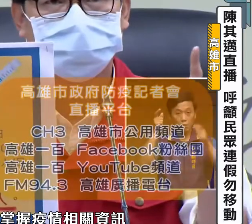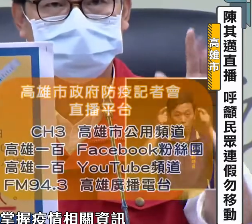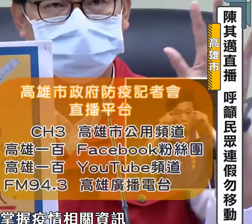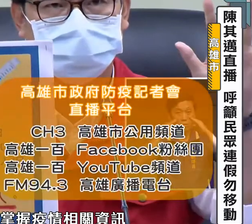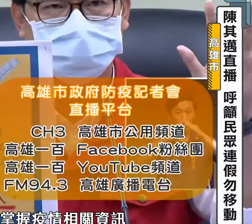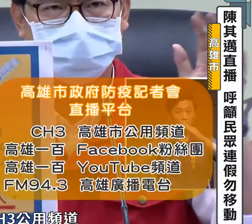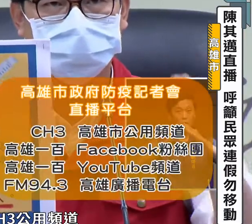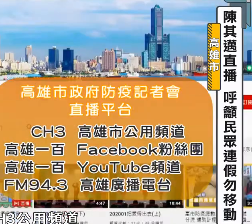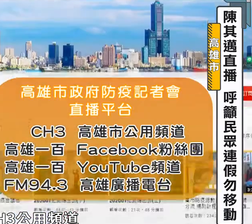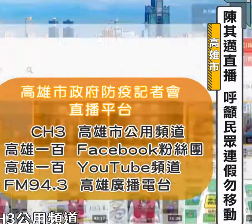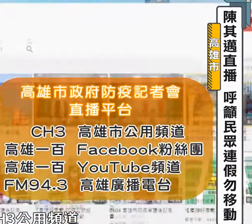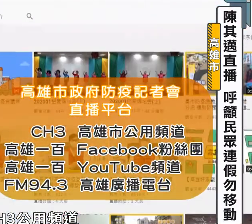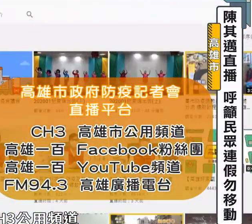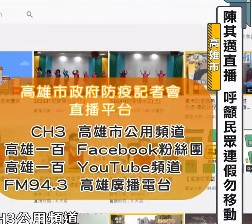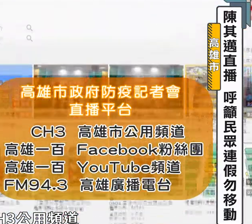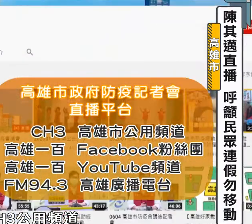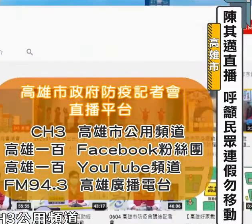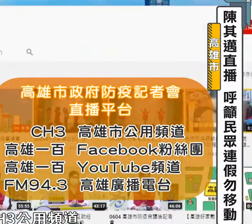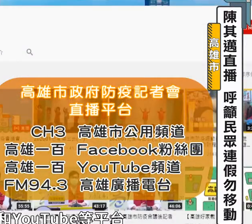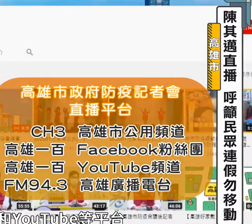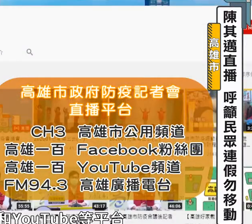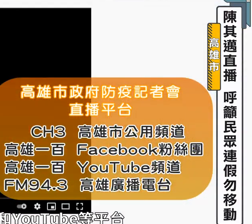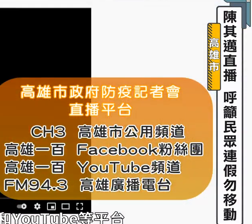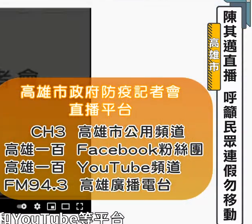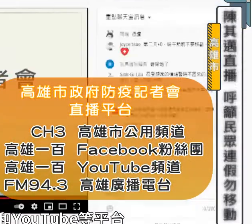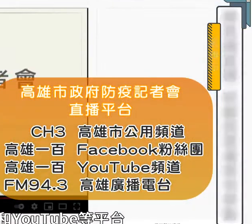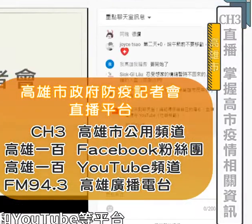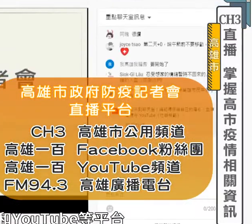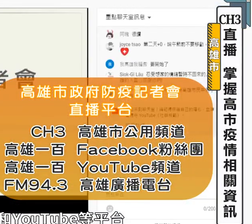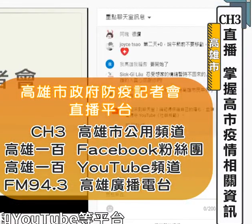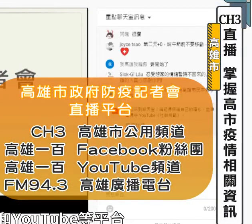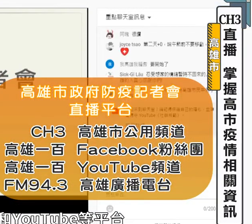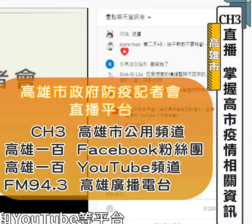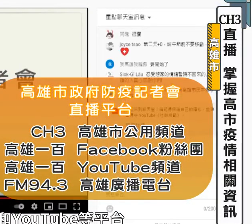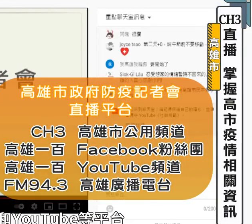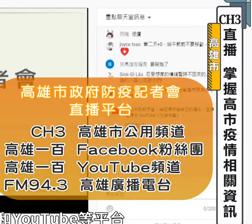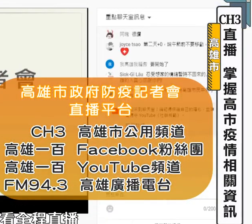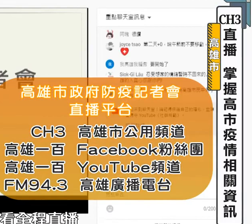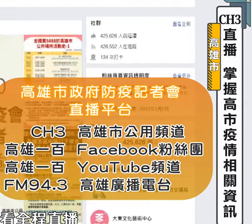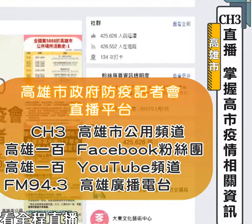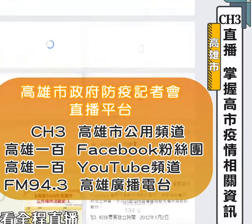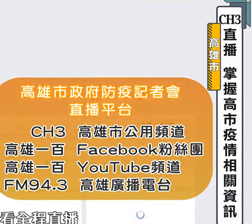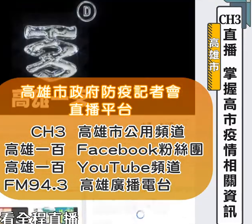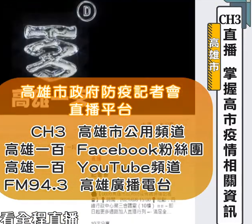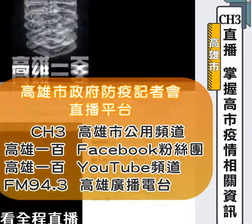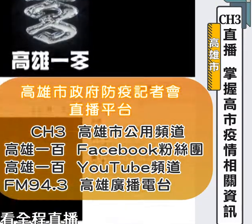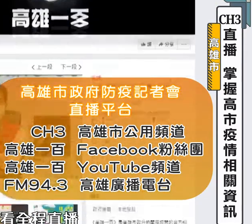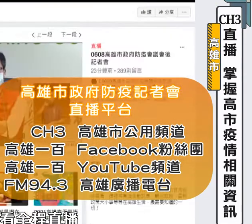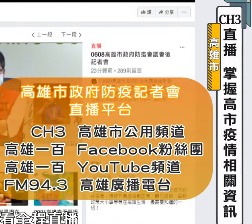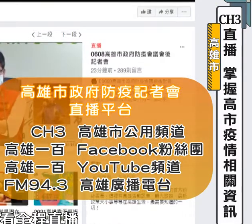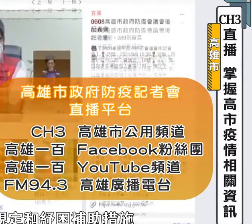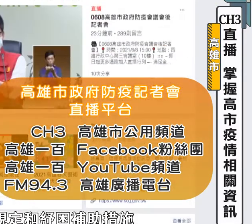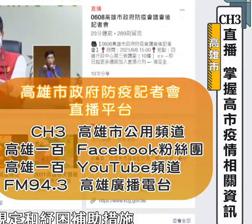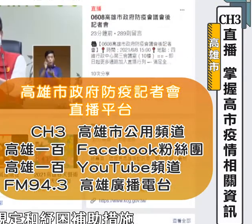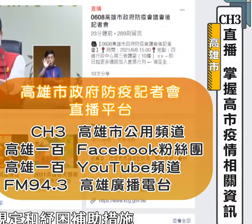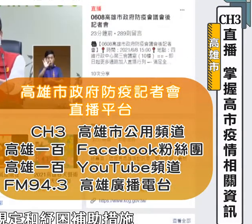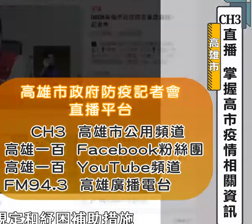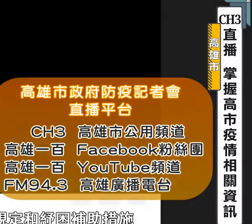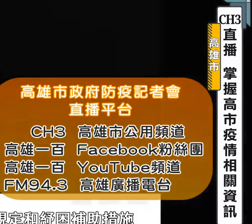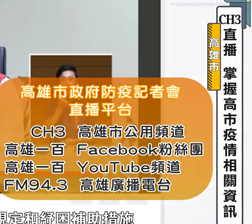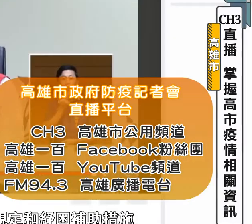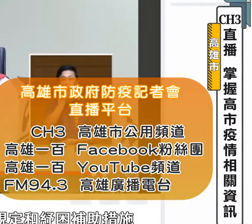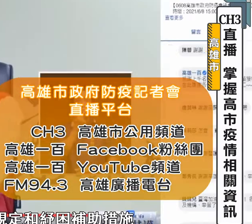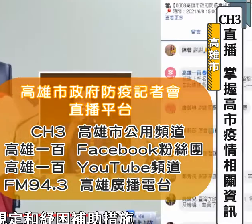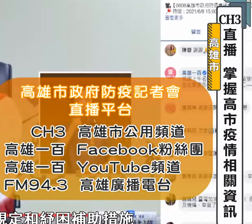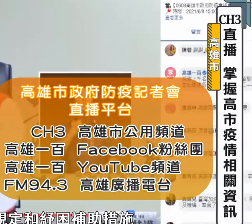疫情相关资讯，包含 CH3 公用频道、高雄一百脸书和 YouTube 等平台都可以观看全程直播，了解防疫